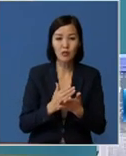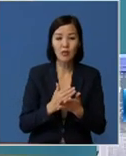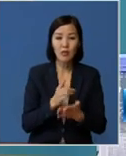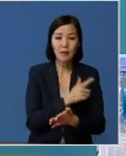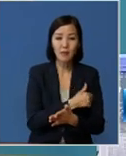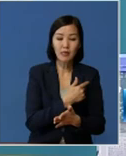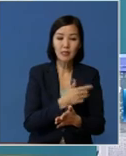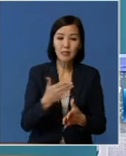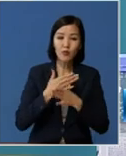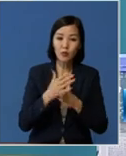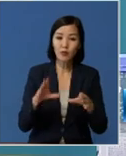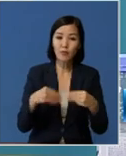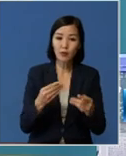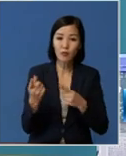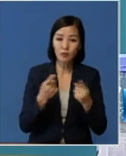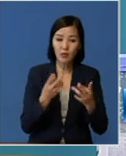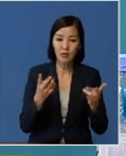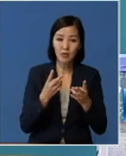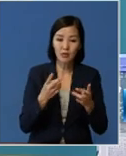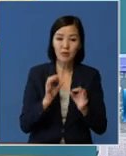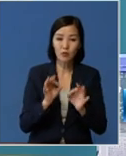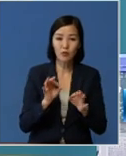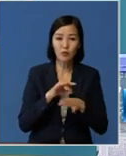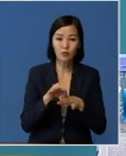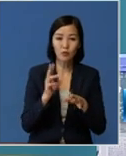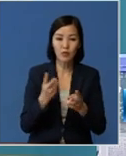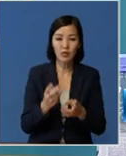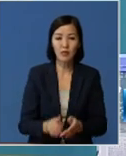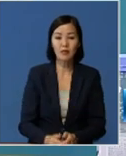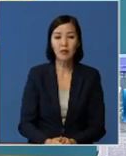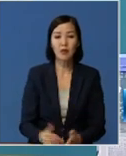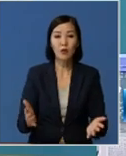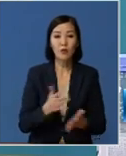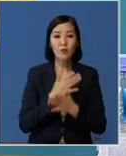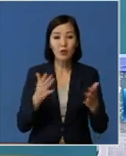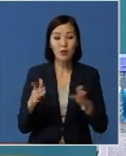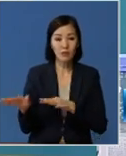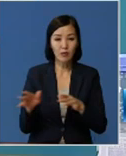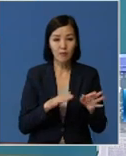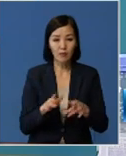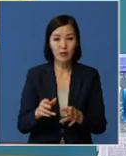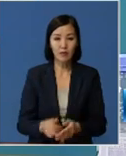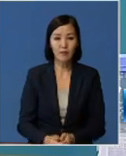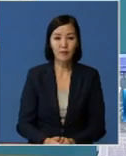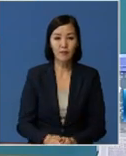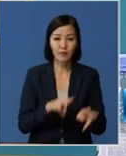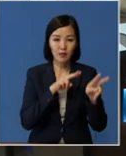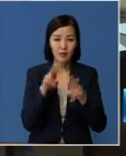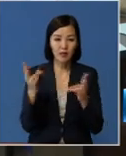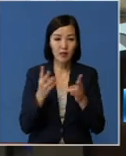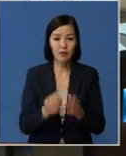без ЧП нормально, достойно провели. Түсіндер ме? Это большое мероприятие. Бәрін на контроль